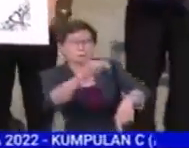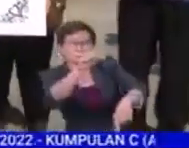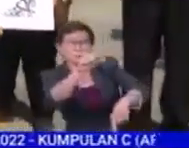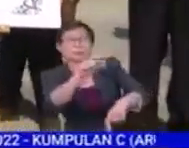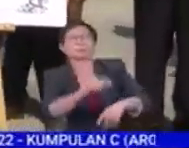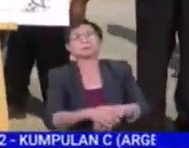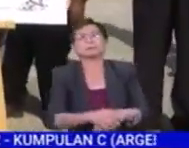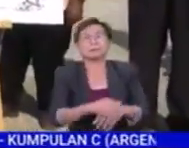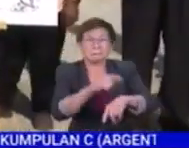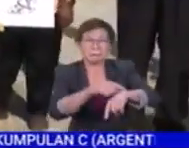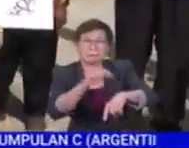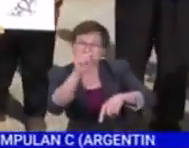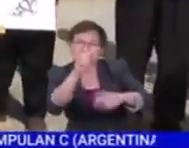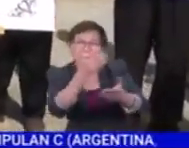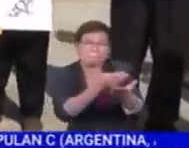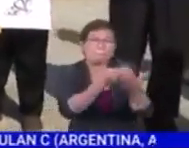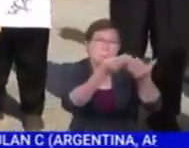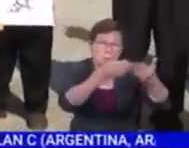terdekat